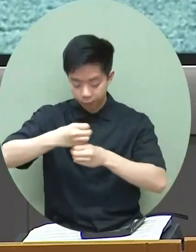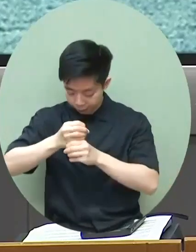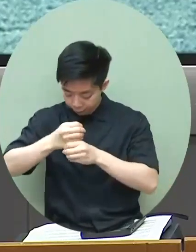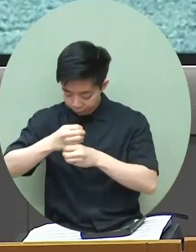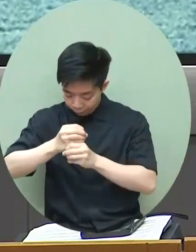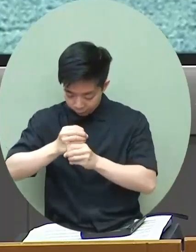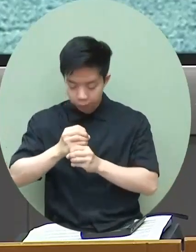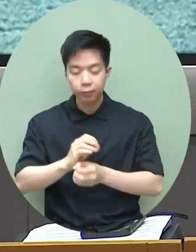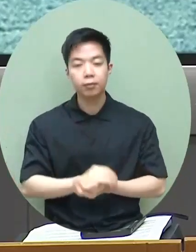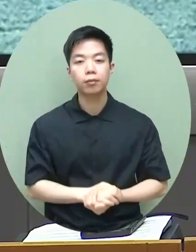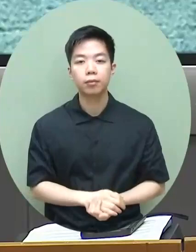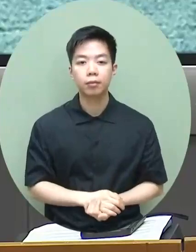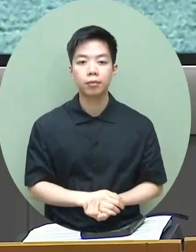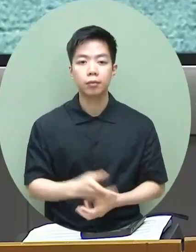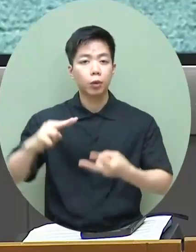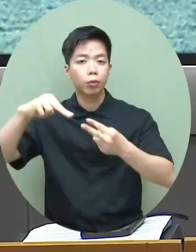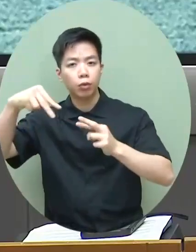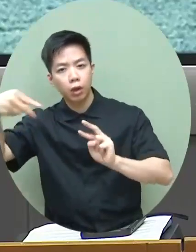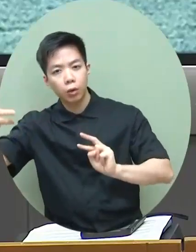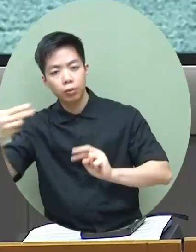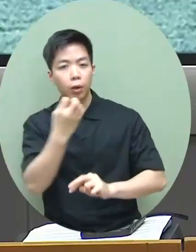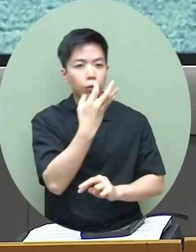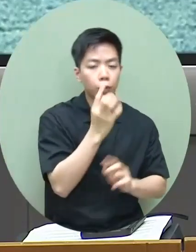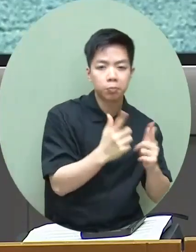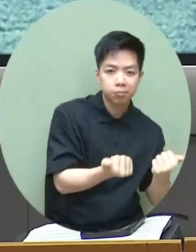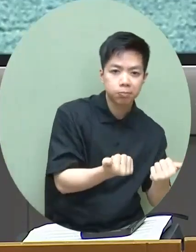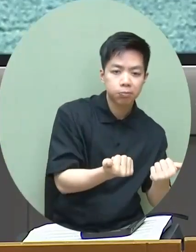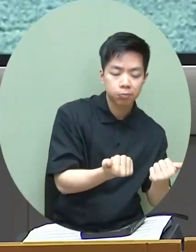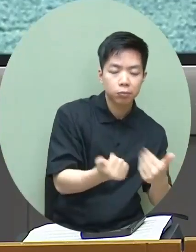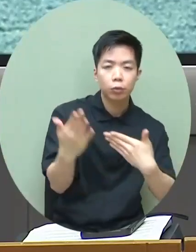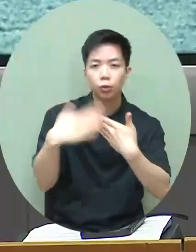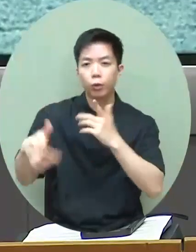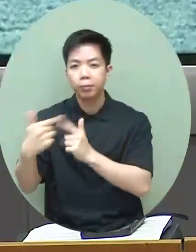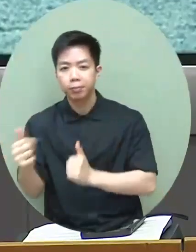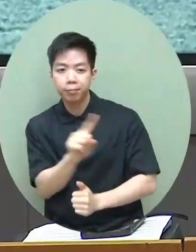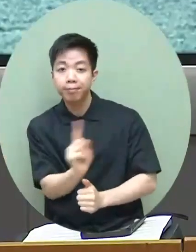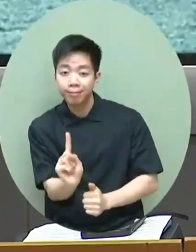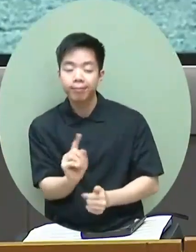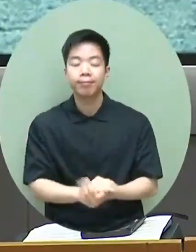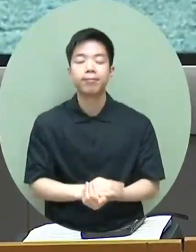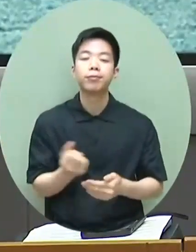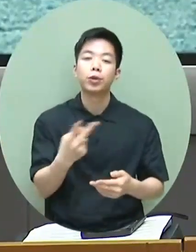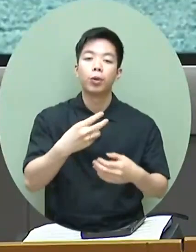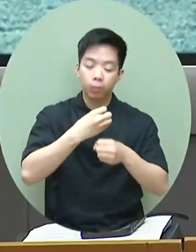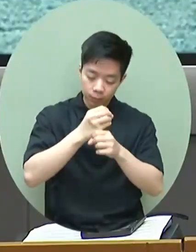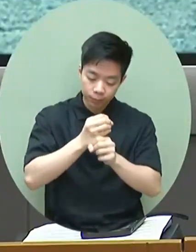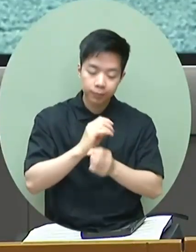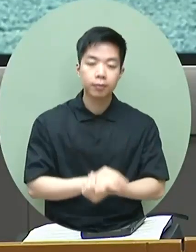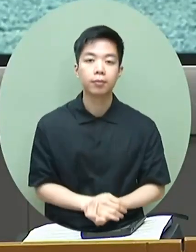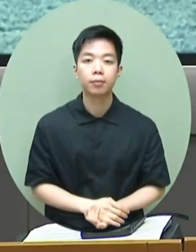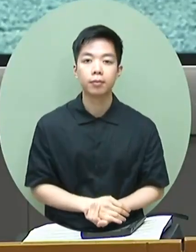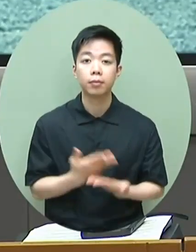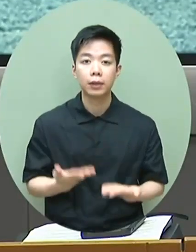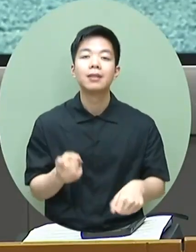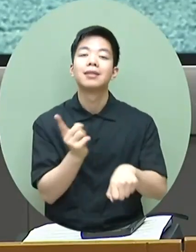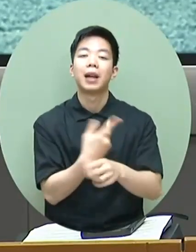流行的病毒株是否似啊，還是似外地的流行病毒株。那我們現在都是暫時當為一個輸入性個案，因為都是